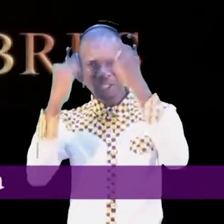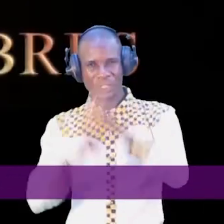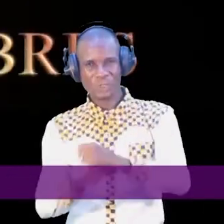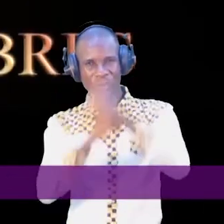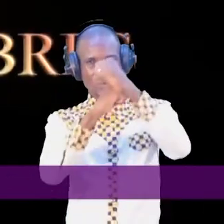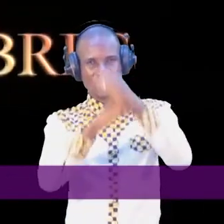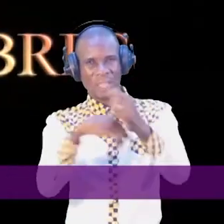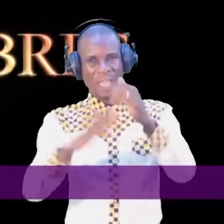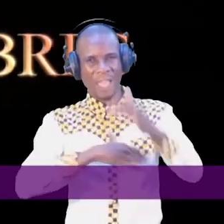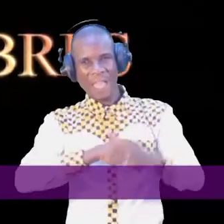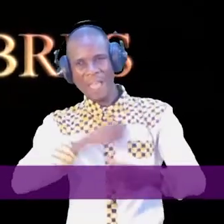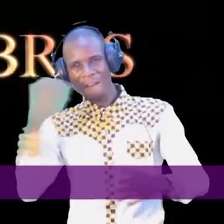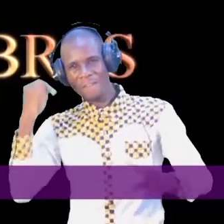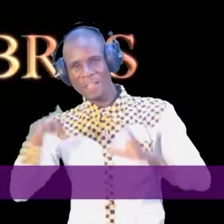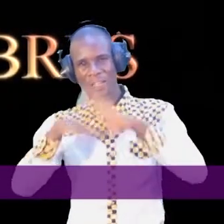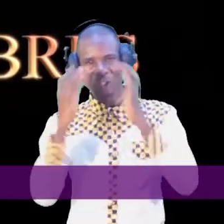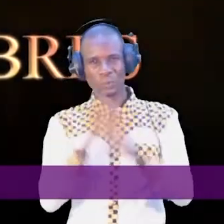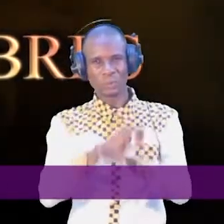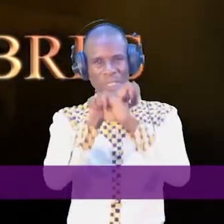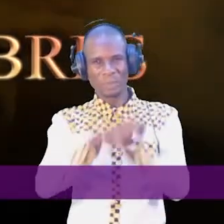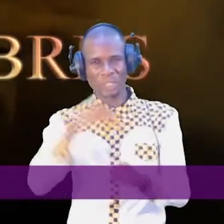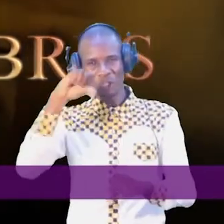Na batango na yo ya molili,